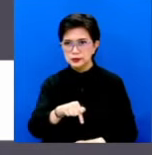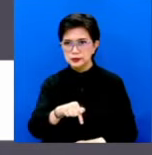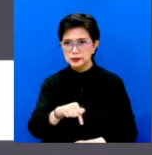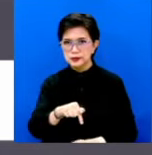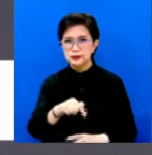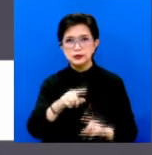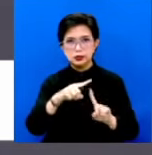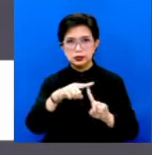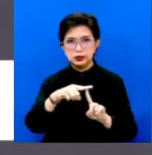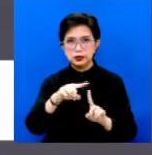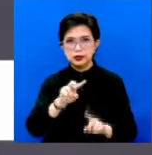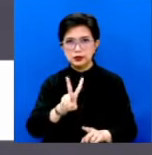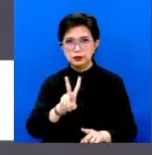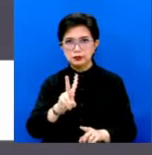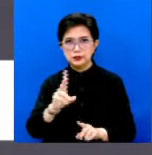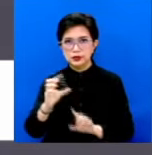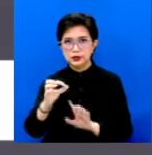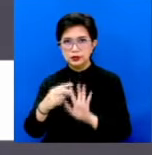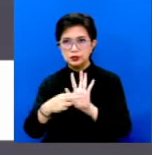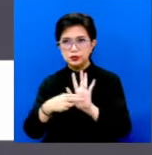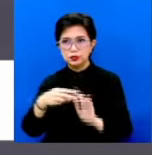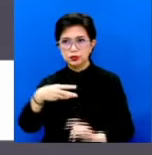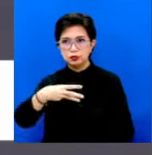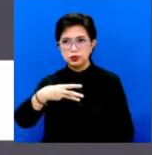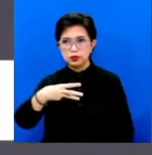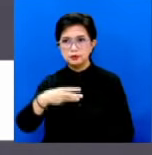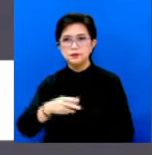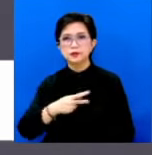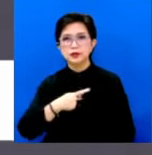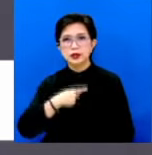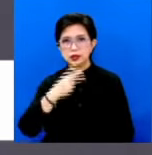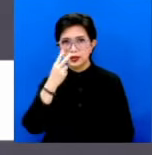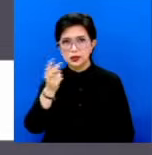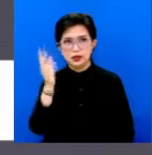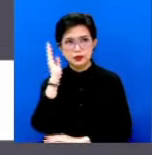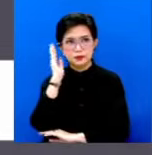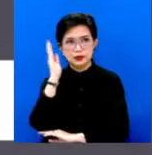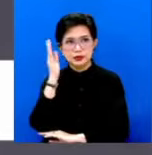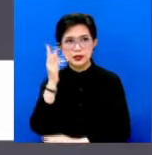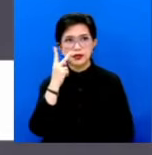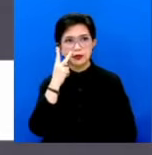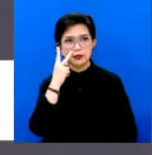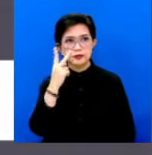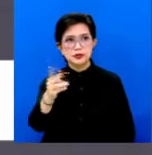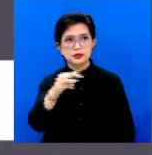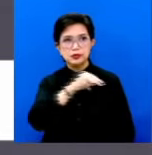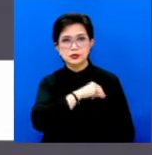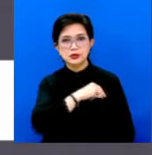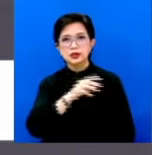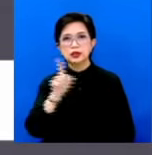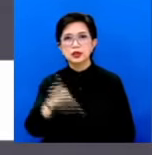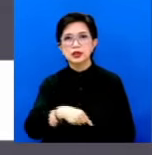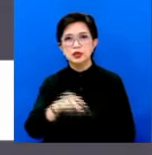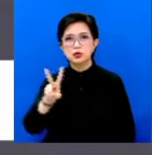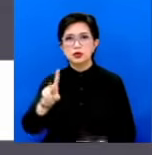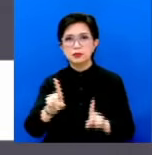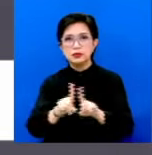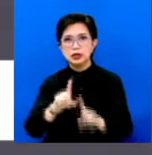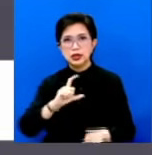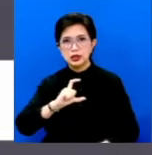TV, TV One. Kita telah menyaksikan pemaparan visi dan misi dari kedua pasangan calon. Ide dan